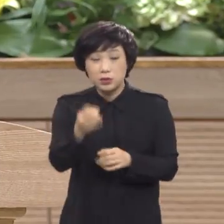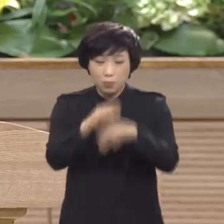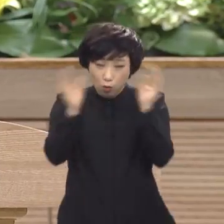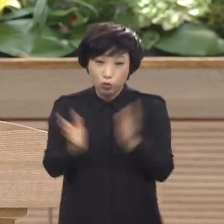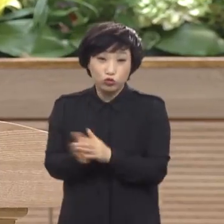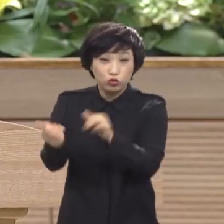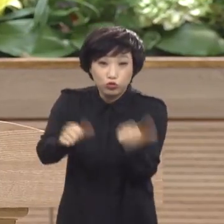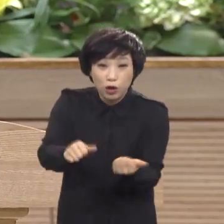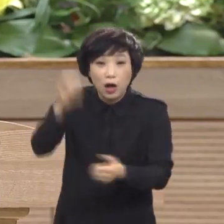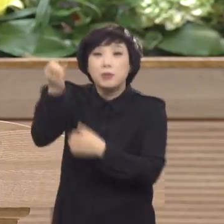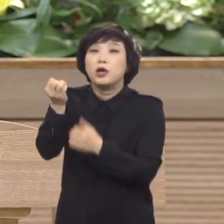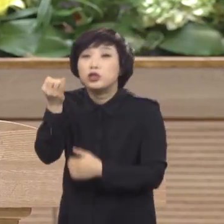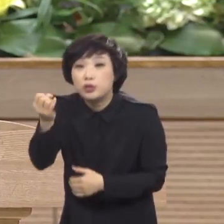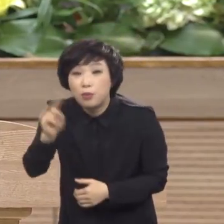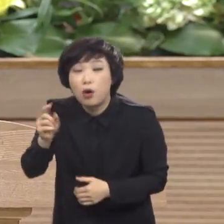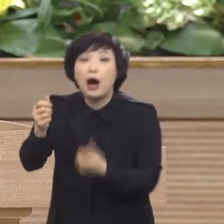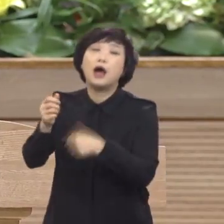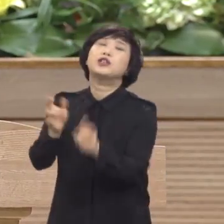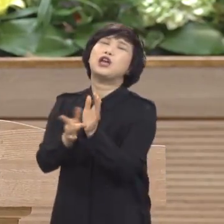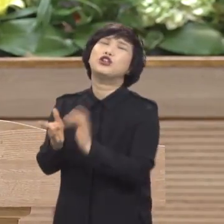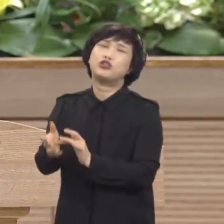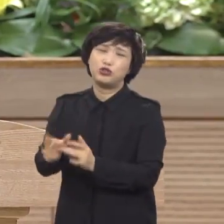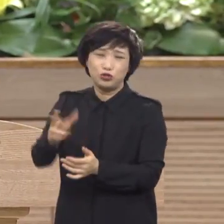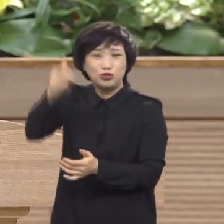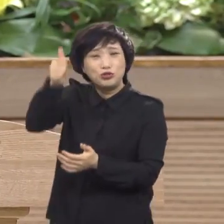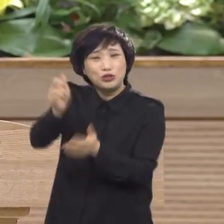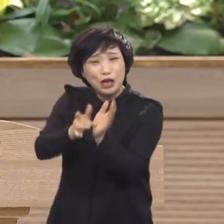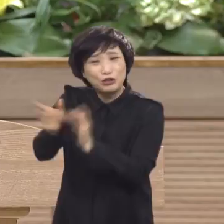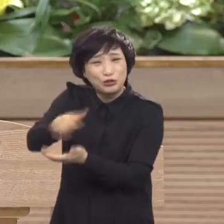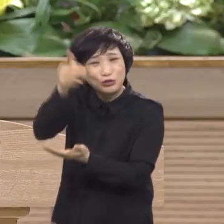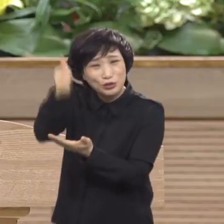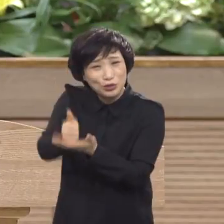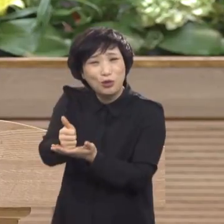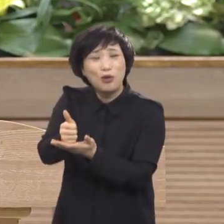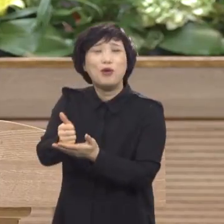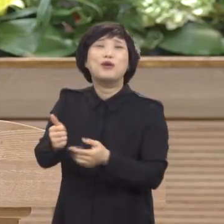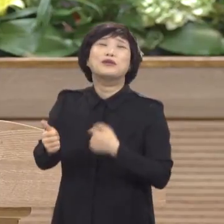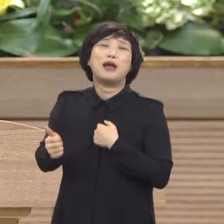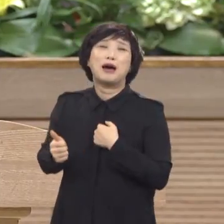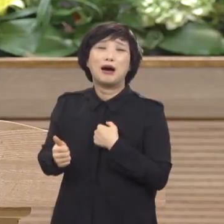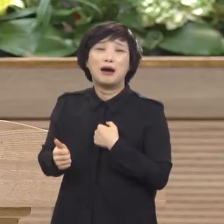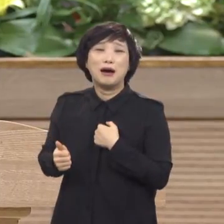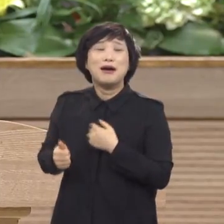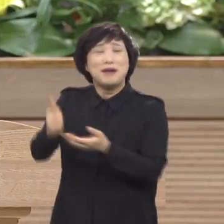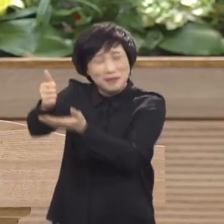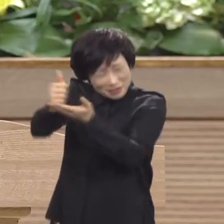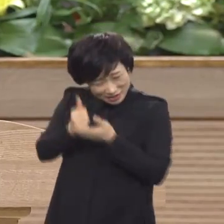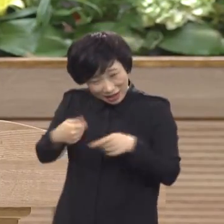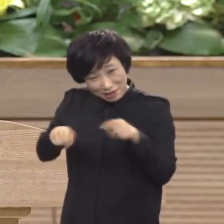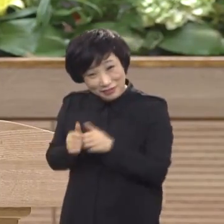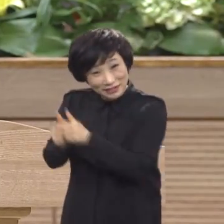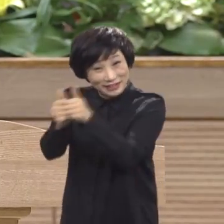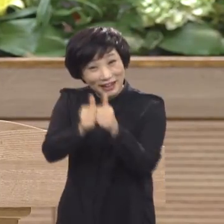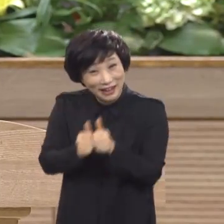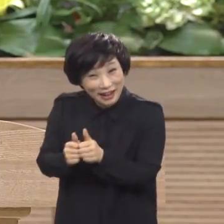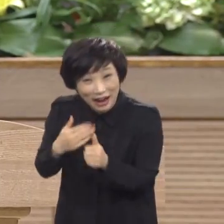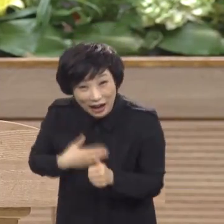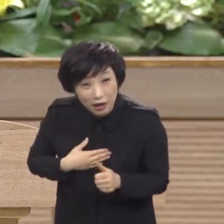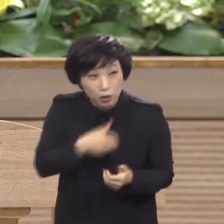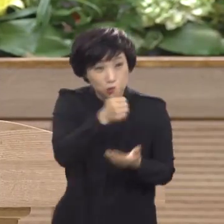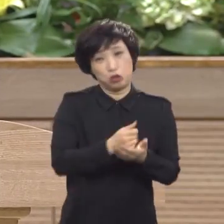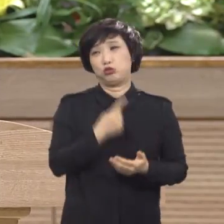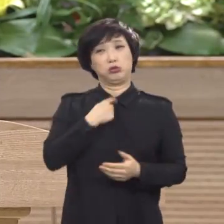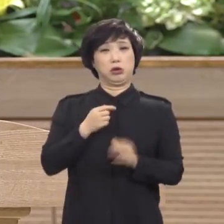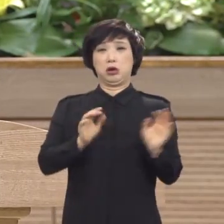하나님의 씨가 누구냐? 그 아들 주 예수 그리스도. 그가 내 안에 있으므로 죄를